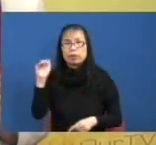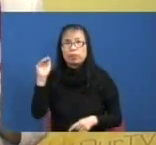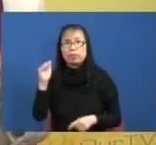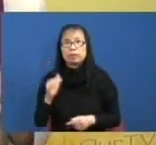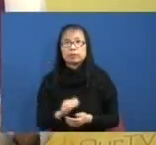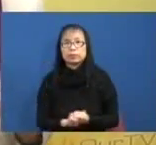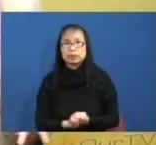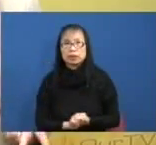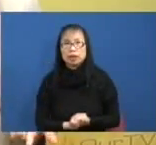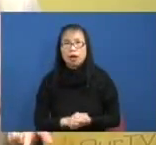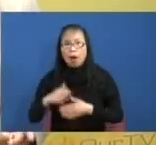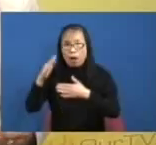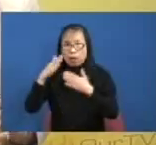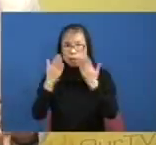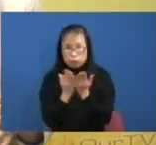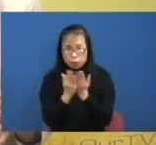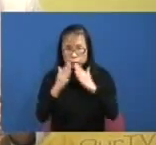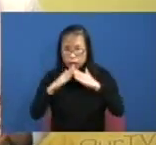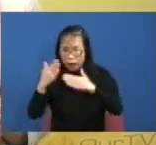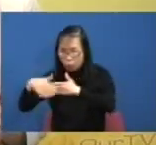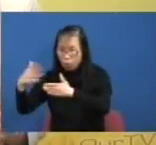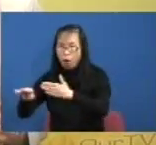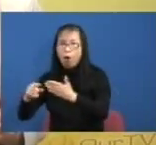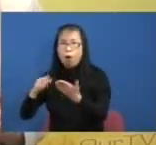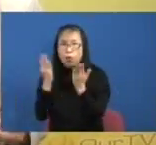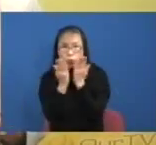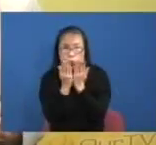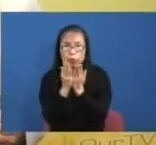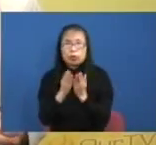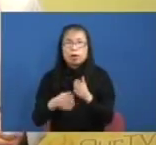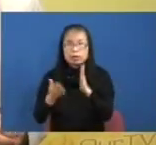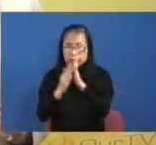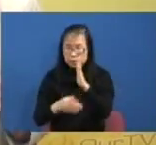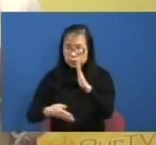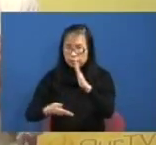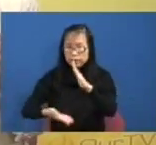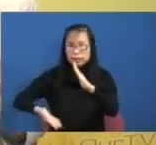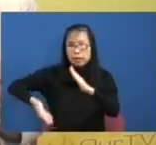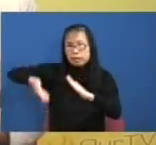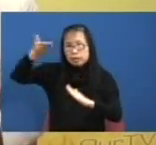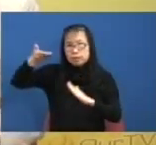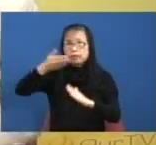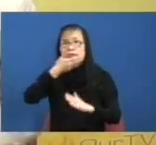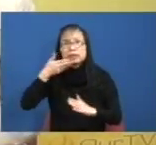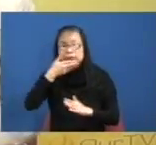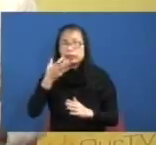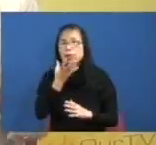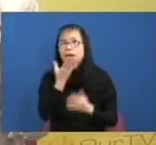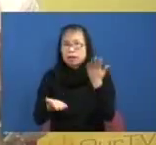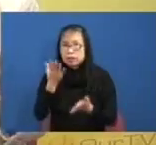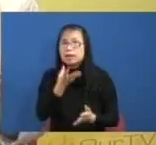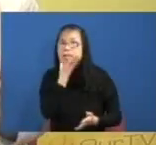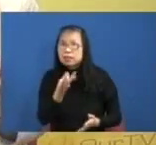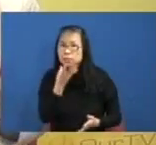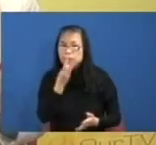有啲校外進修嘅 program 咧，即係你可以提升個青年人，或者即係少年啦嚇，即係佢